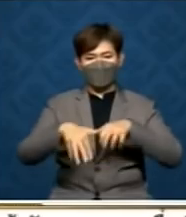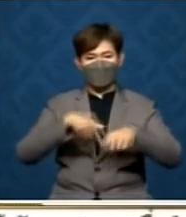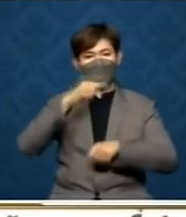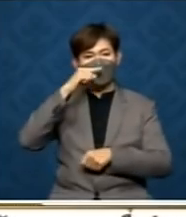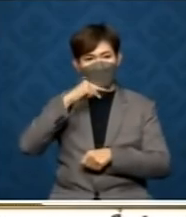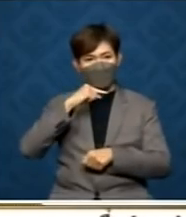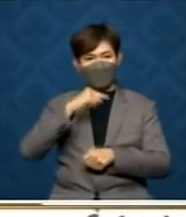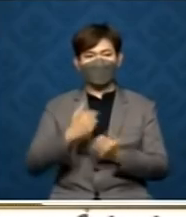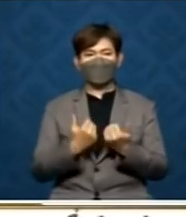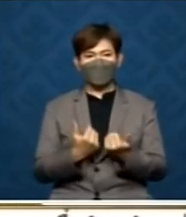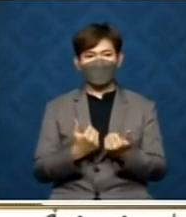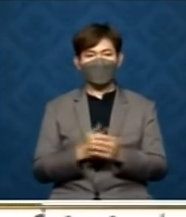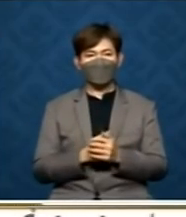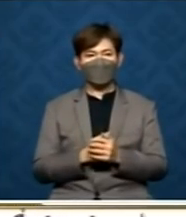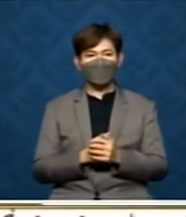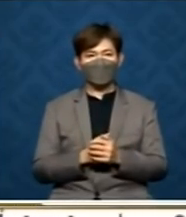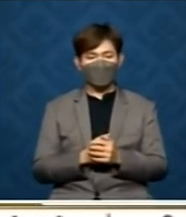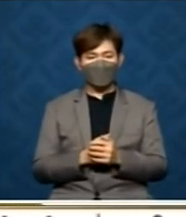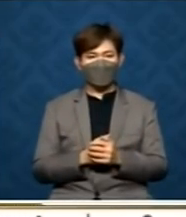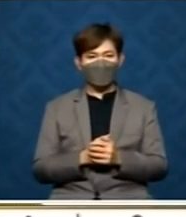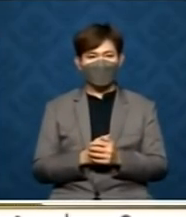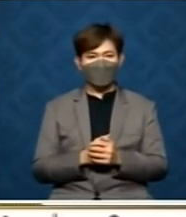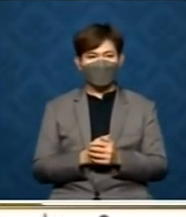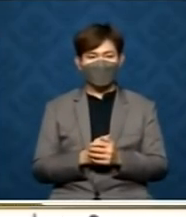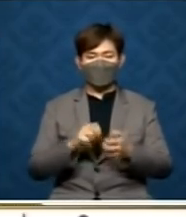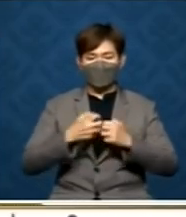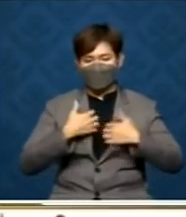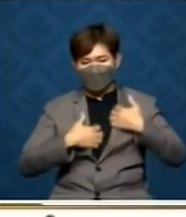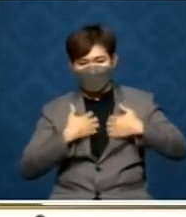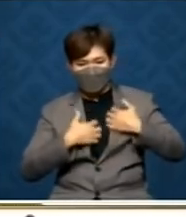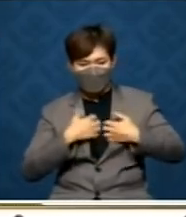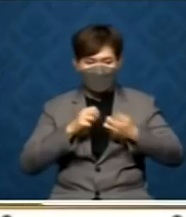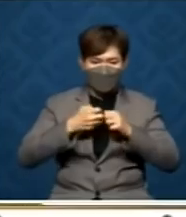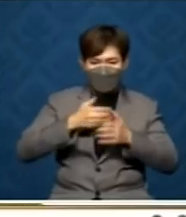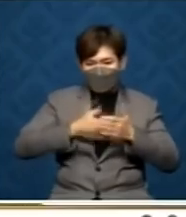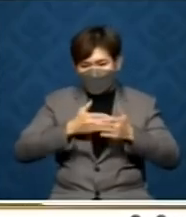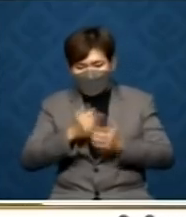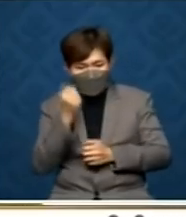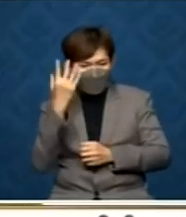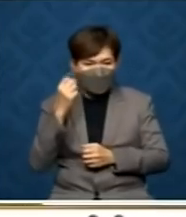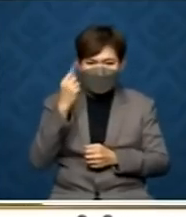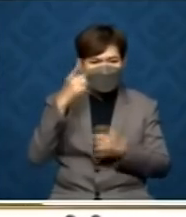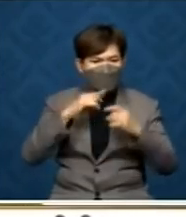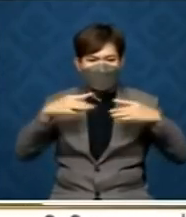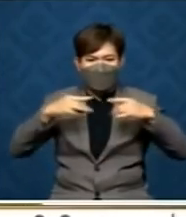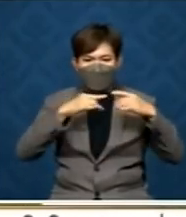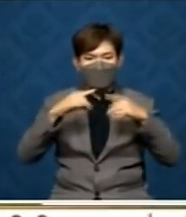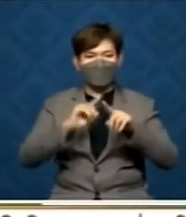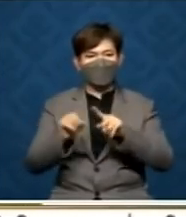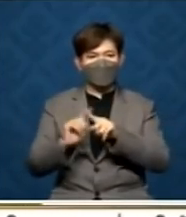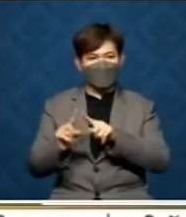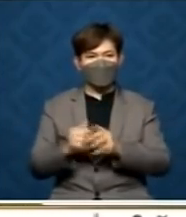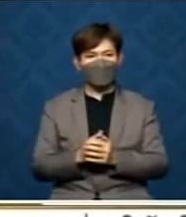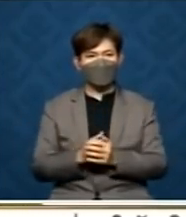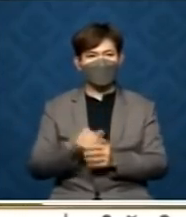ชนมาดูเฉพาะทำกลางความทุกข์ความวิกฤตความไม่เข้าใจหรือความเข้าใจไม่ตรงกัน 06เมื่อ